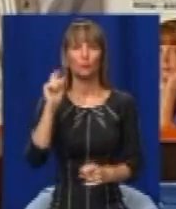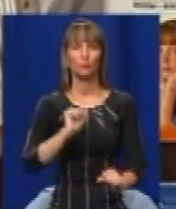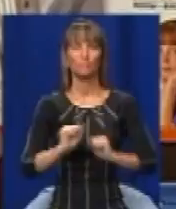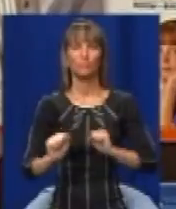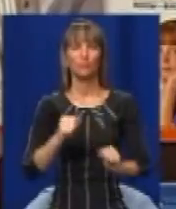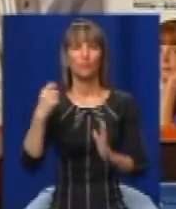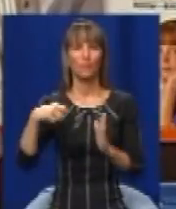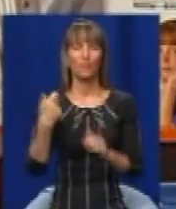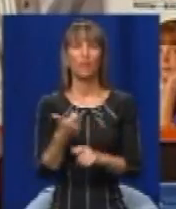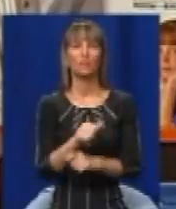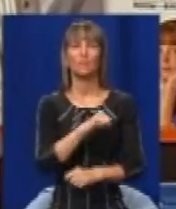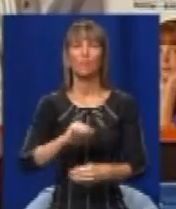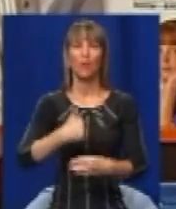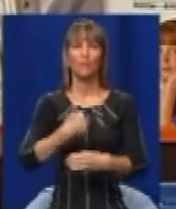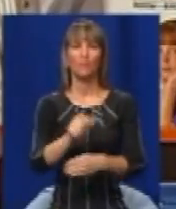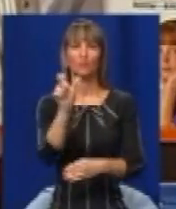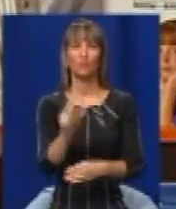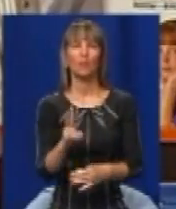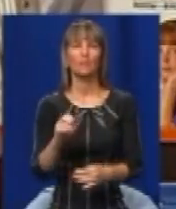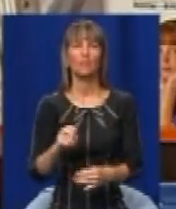це найголовніший чоловік на